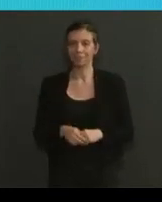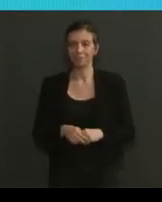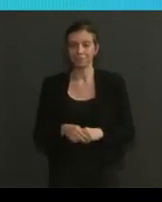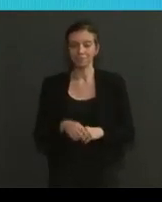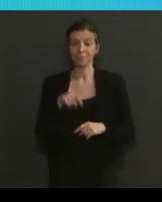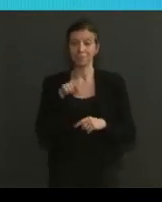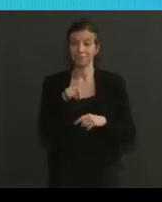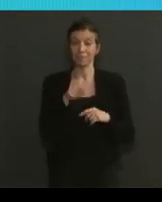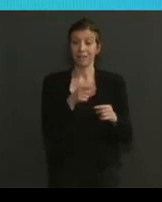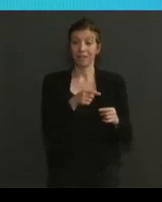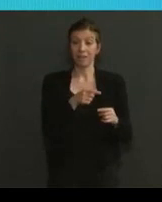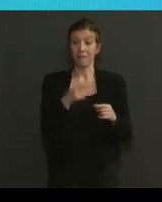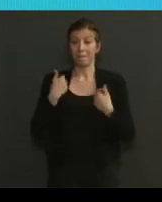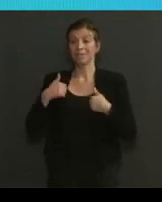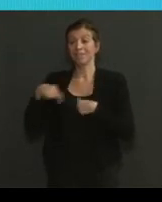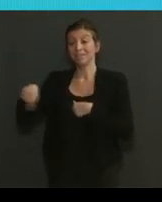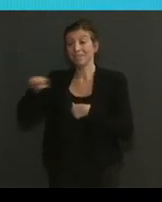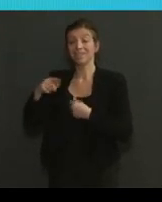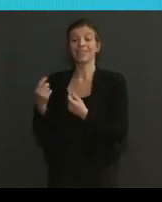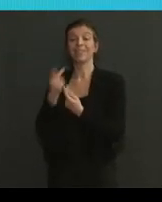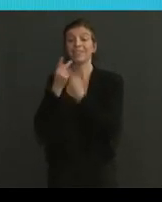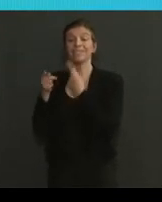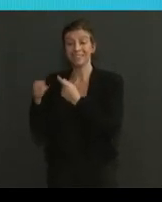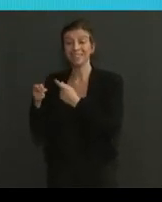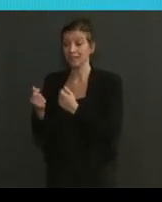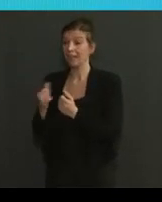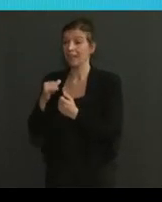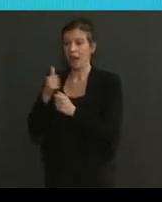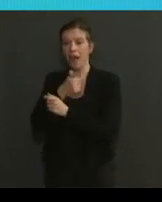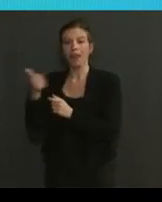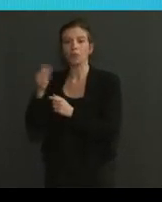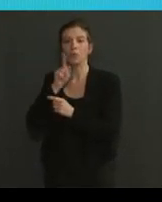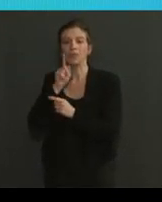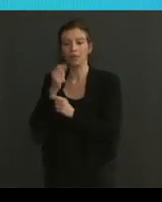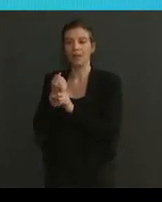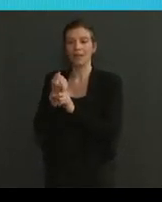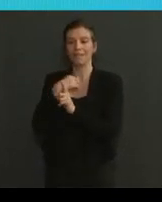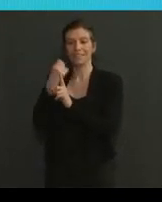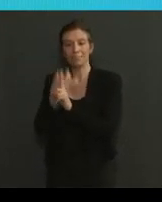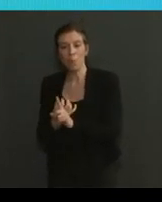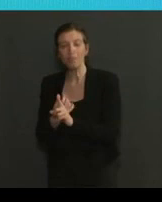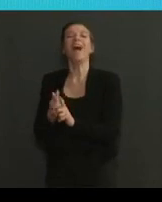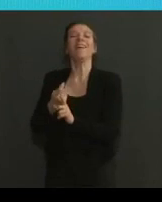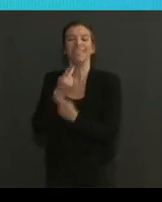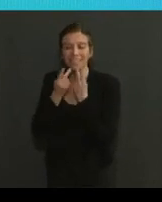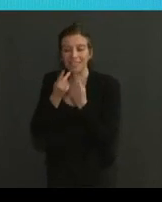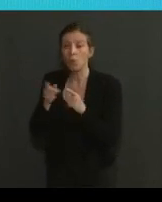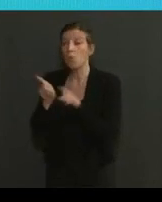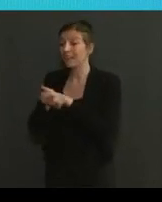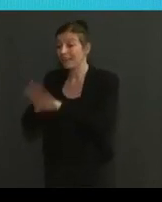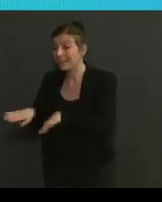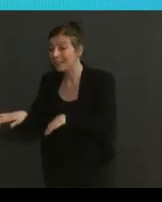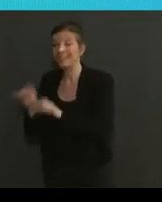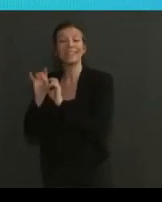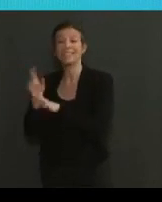werd er ook besloten om hele jonge kinderen niet meer systematisch te gaan testen bij milde symptomen. En dit kan een effect hebben op